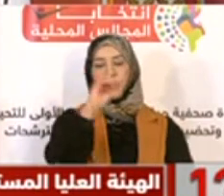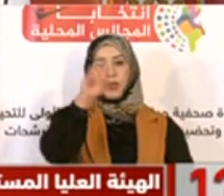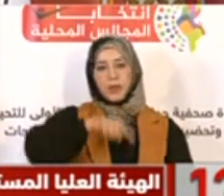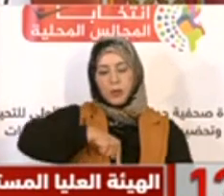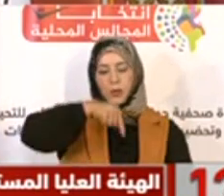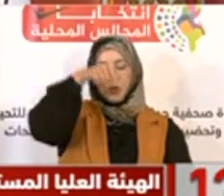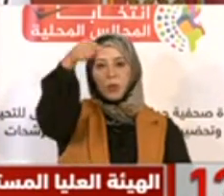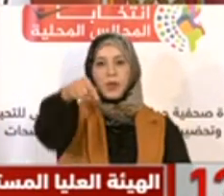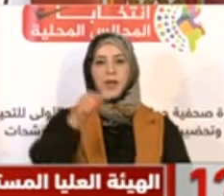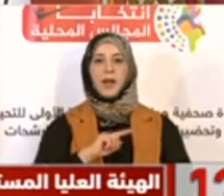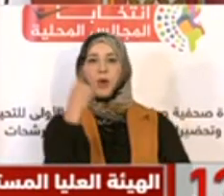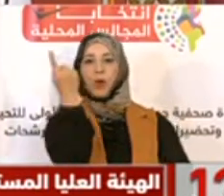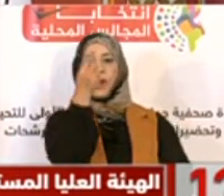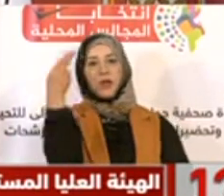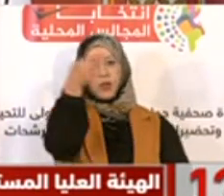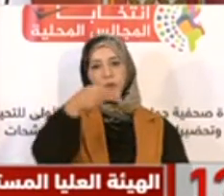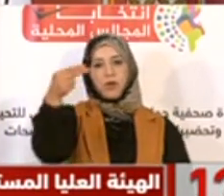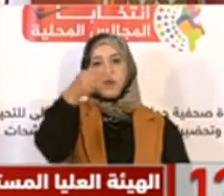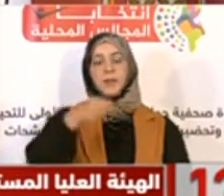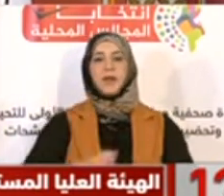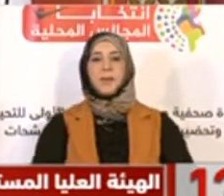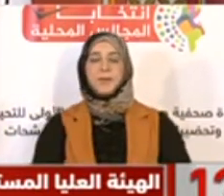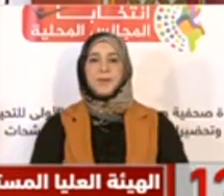إلى غرة نوفمبر.